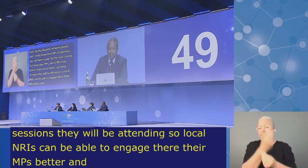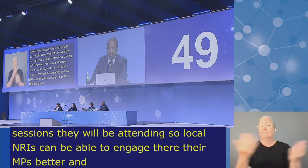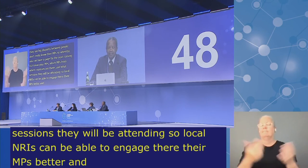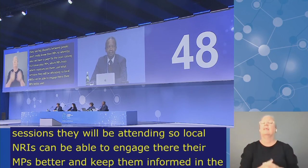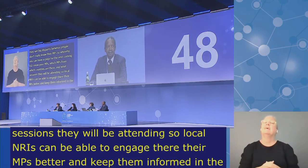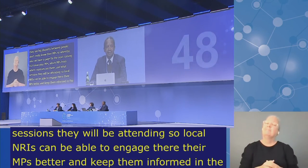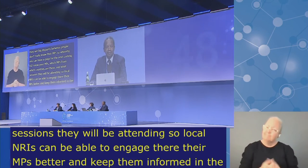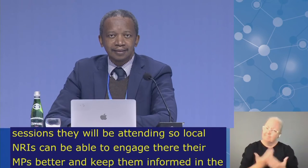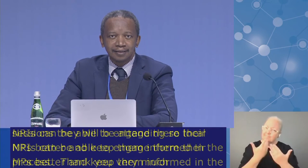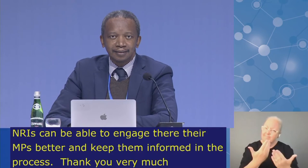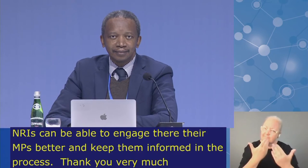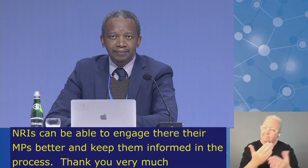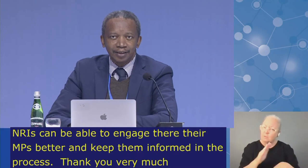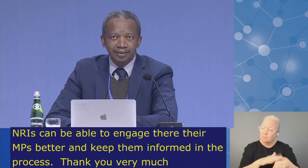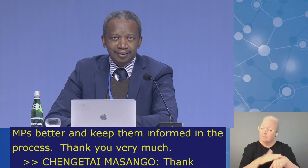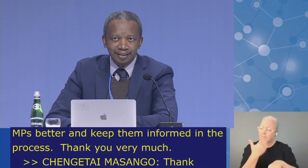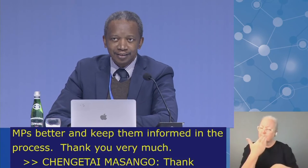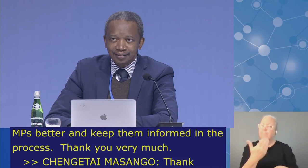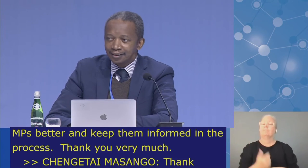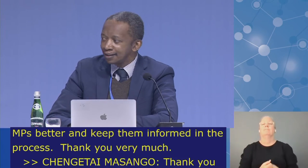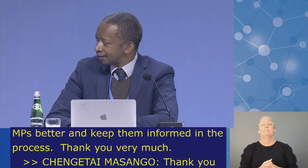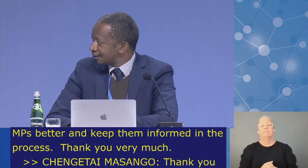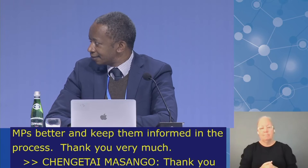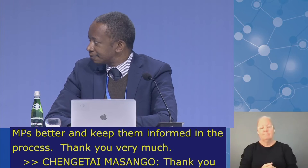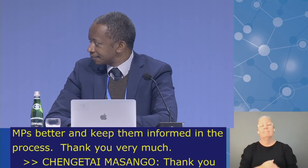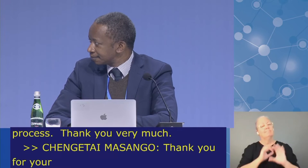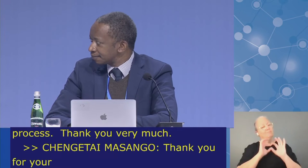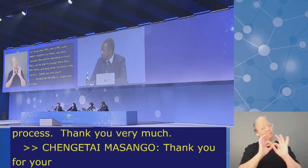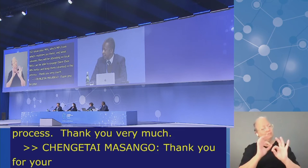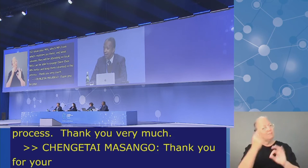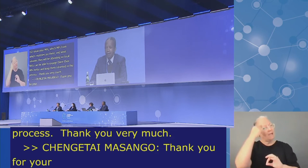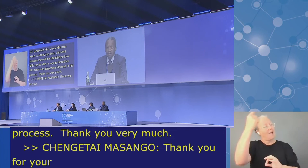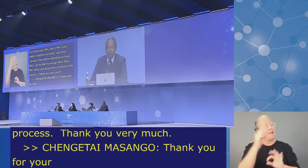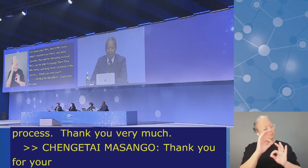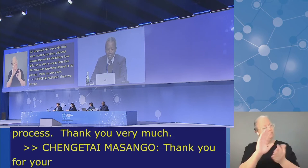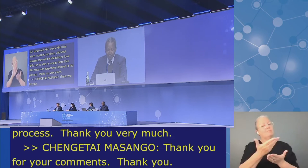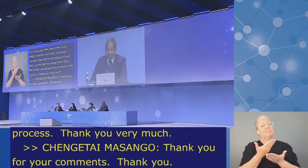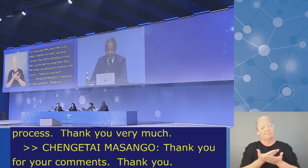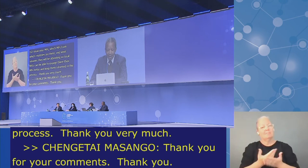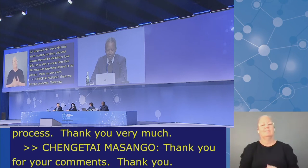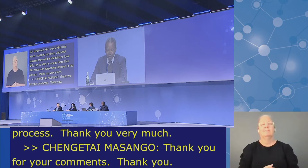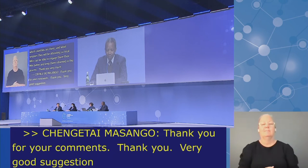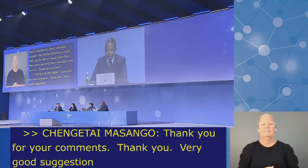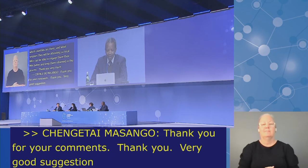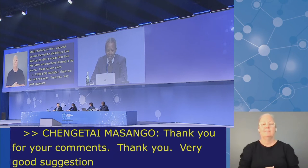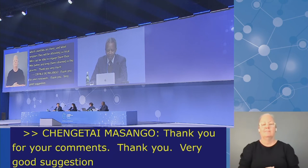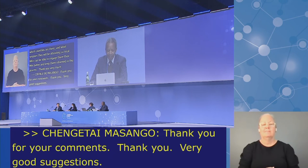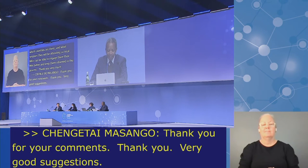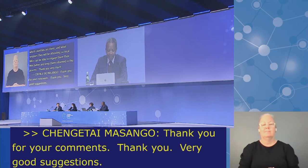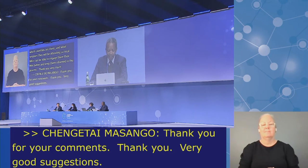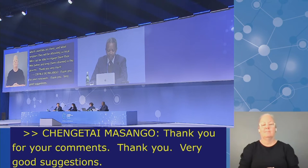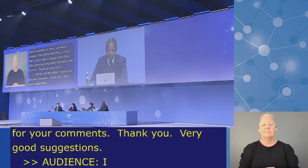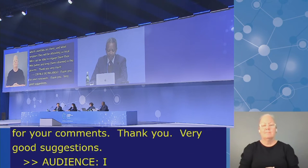что именно на таком саммите можно было бы получить больше информации на тему